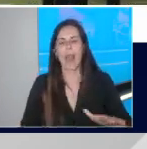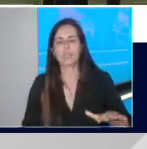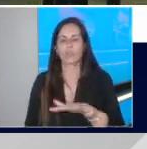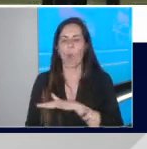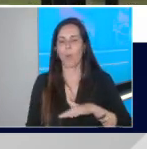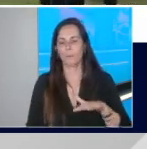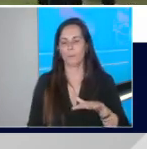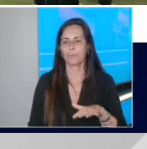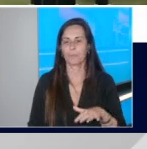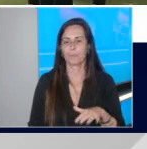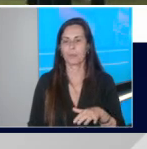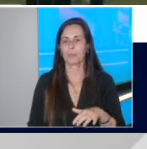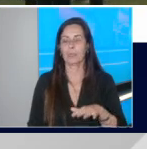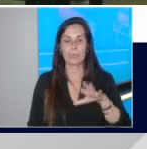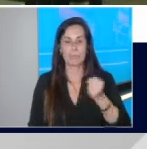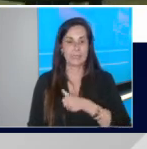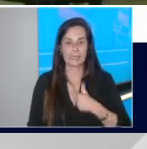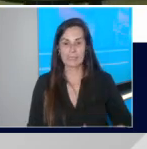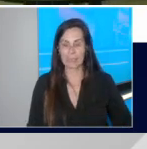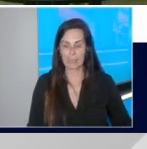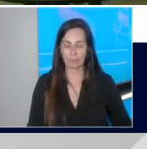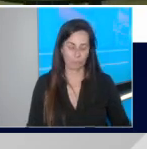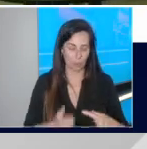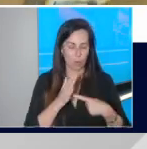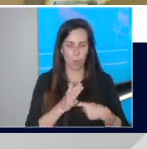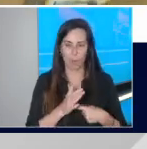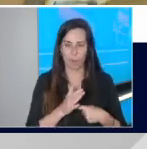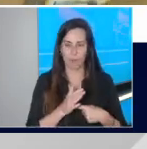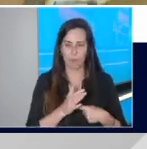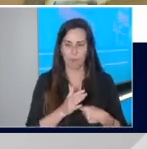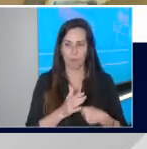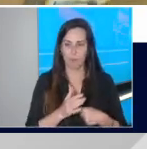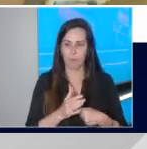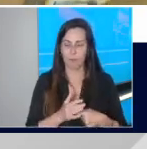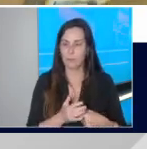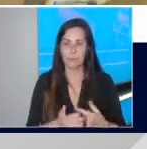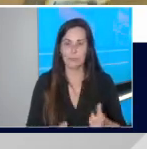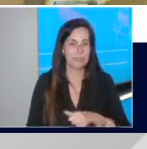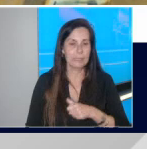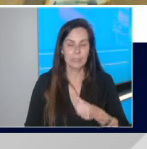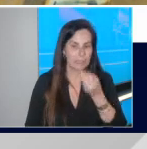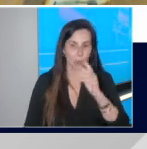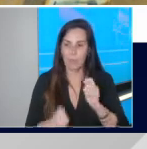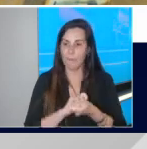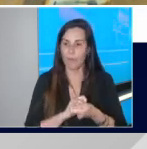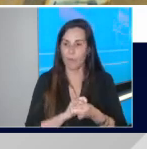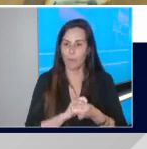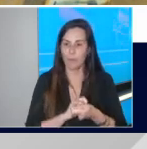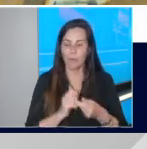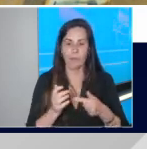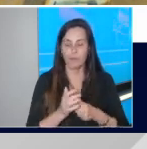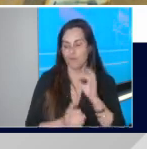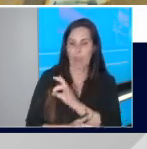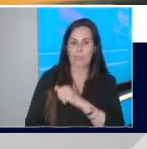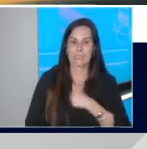אסיה. עכשיו, אם סין עולה לצורך האינטרסים של סינגפור, סינגפור תהפוך להיות מדינה וסלית